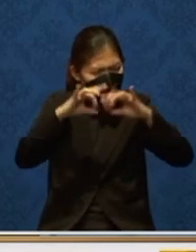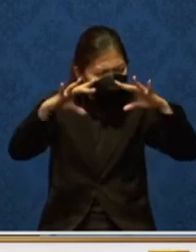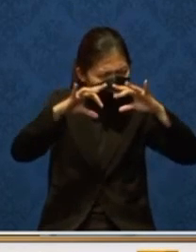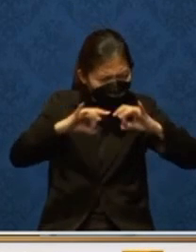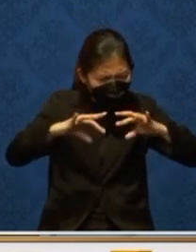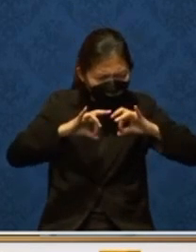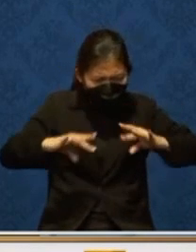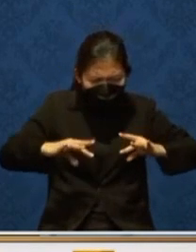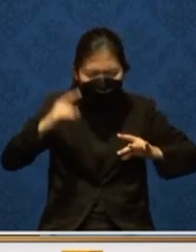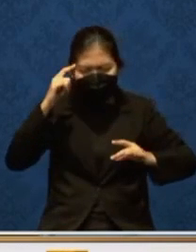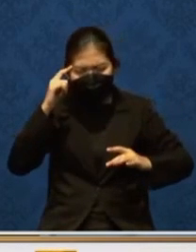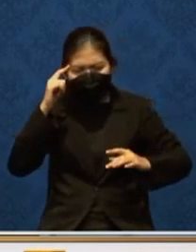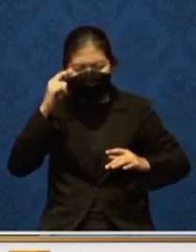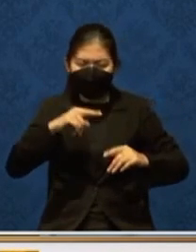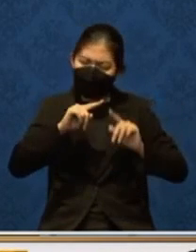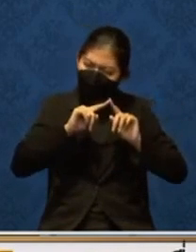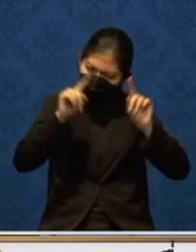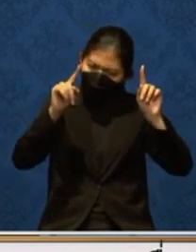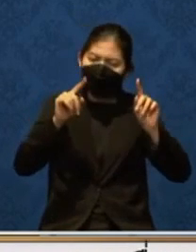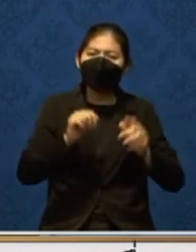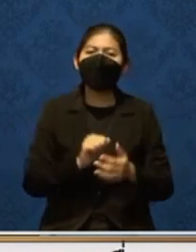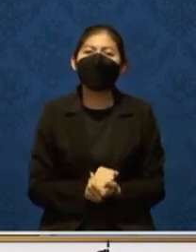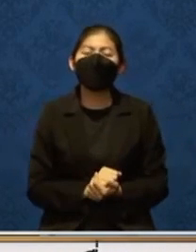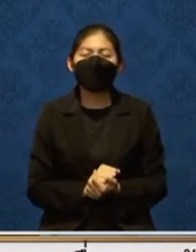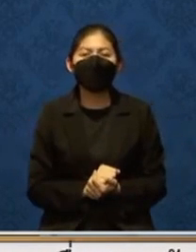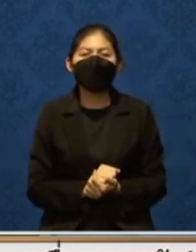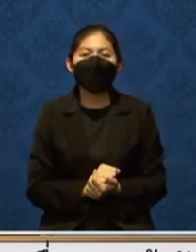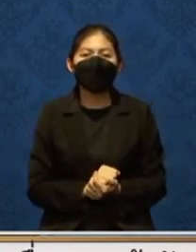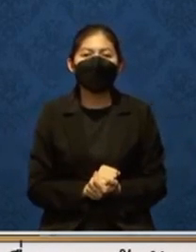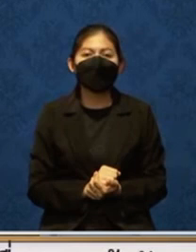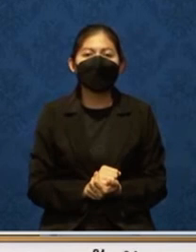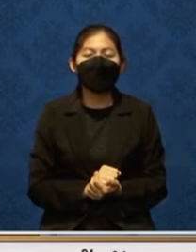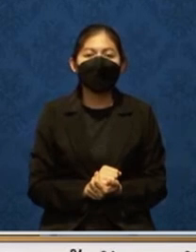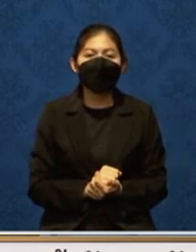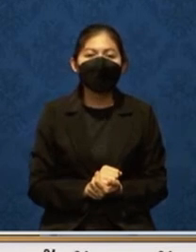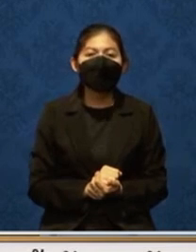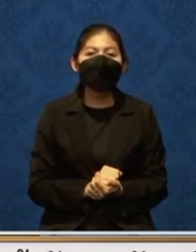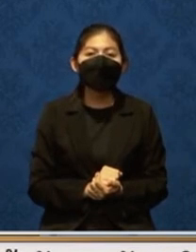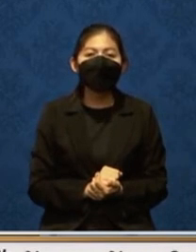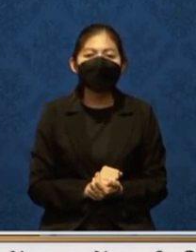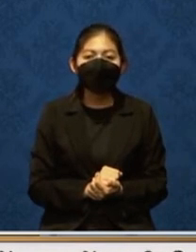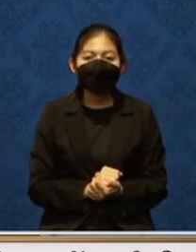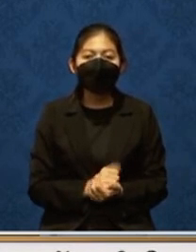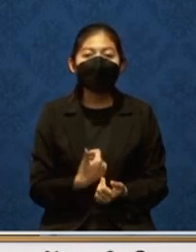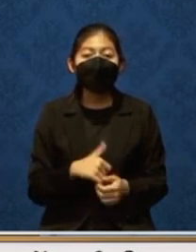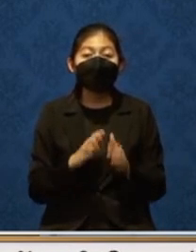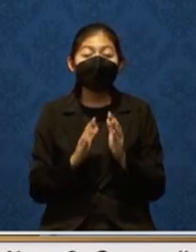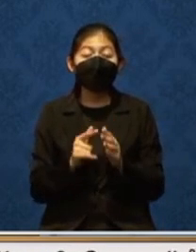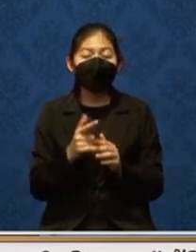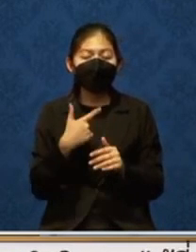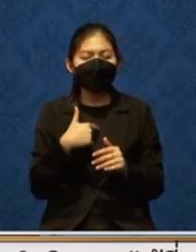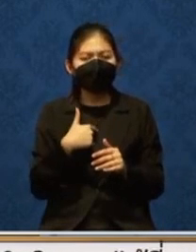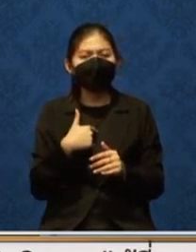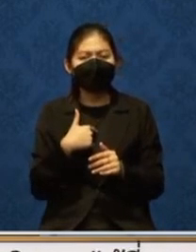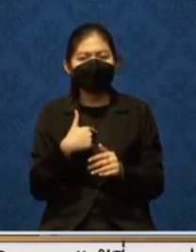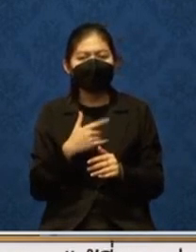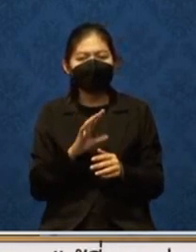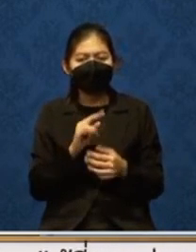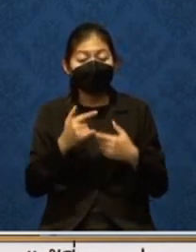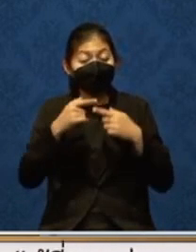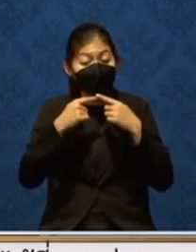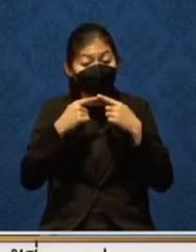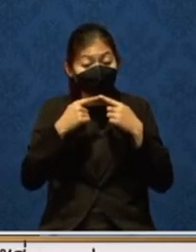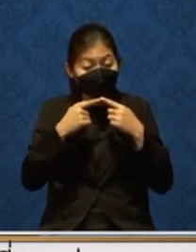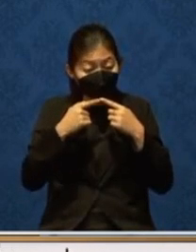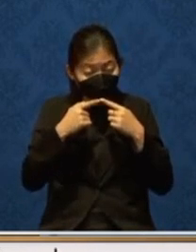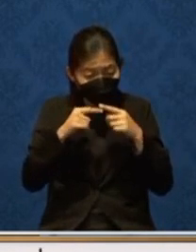นิดเดียวครับกัมาท Tweมีนกประจยาคน Kn continuarเคยพูดเอไ้ครับว่าคำตอบที่เรียบง้ที่ส